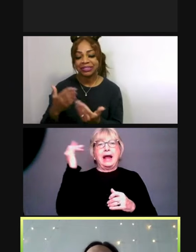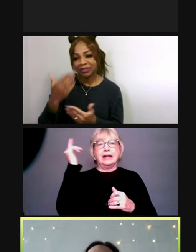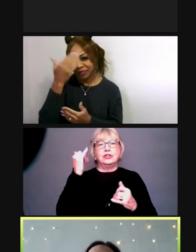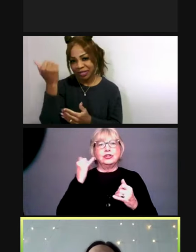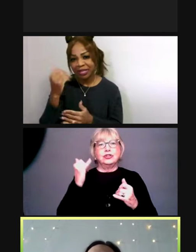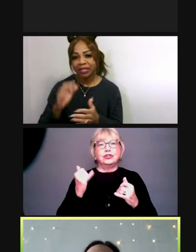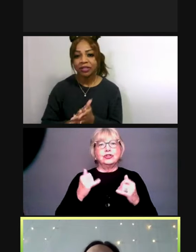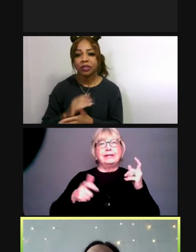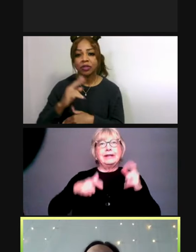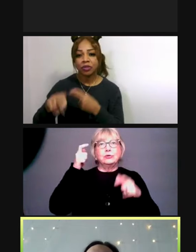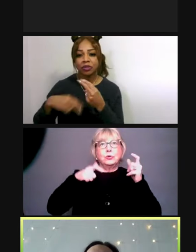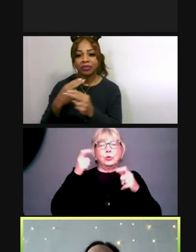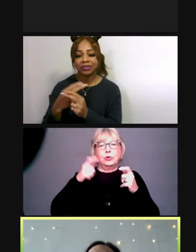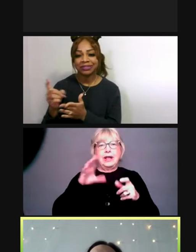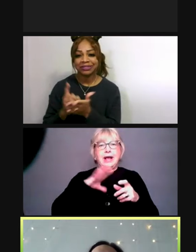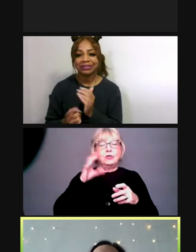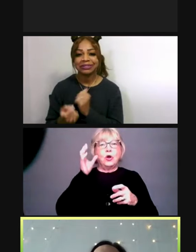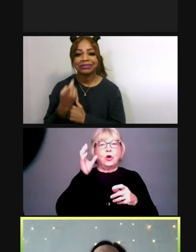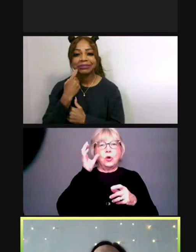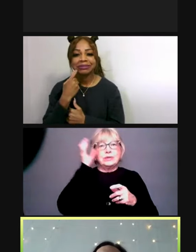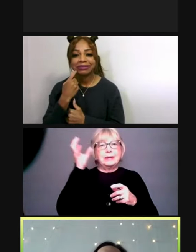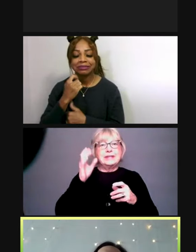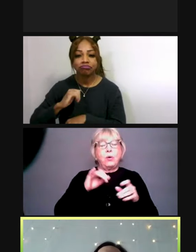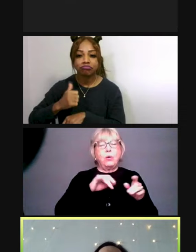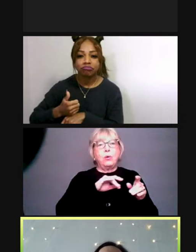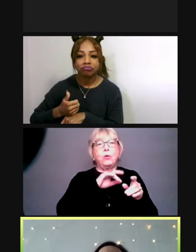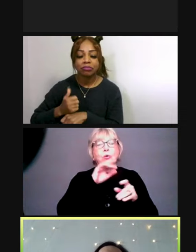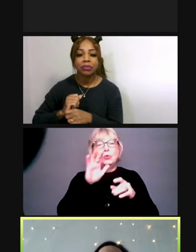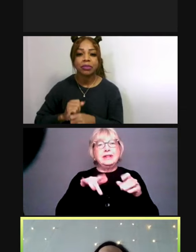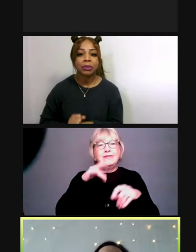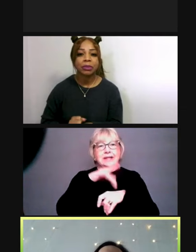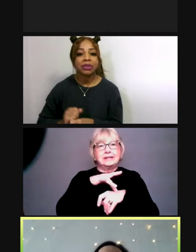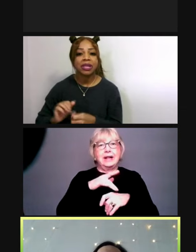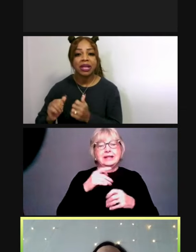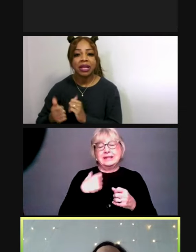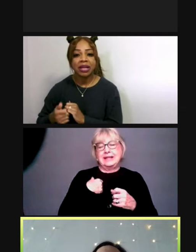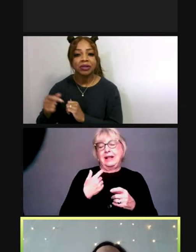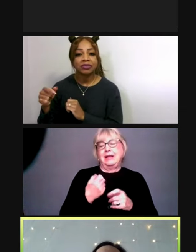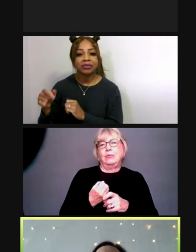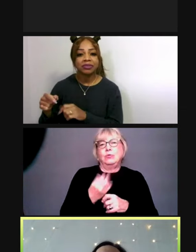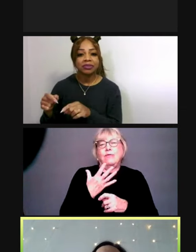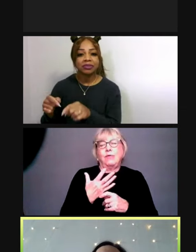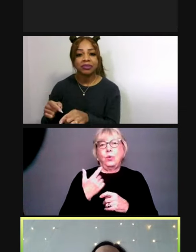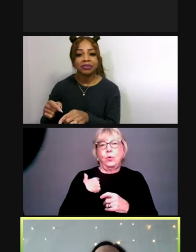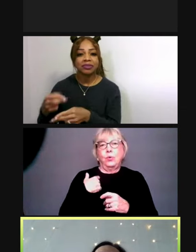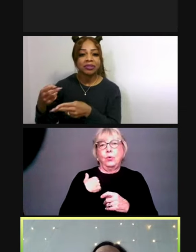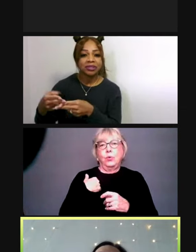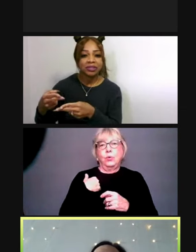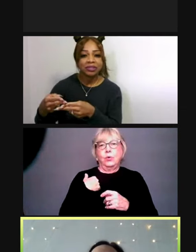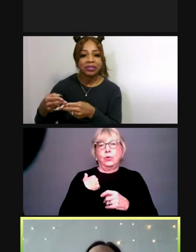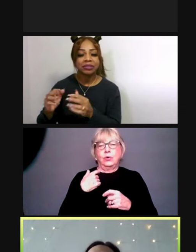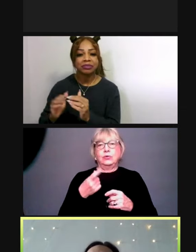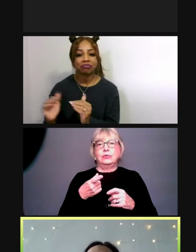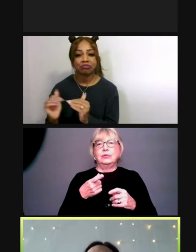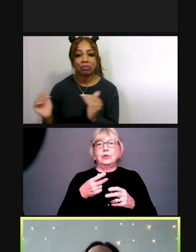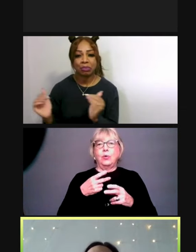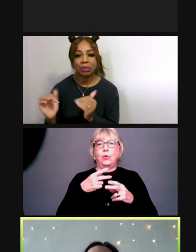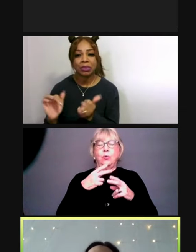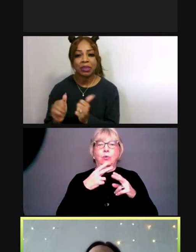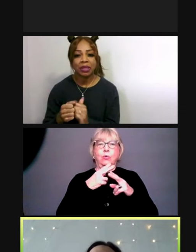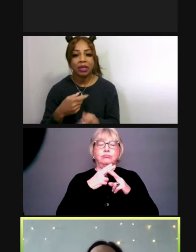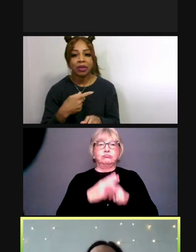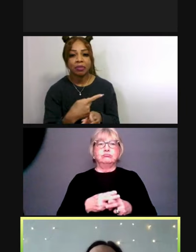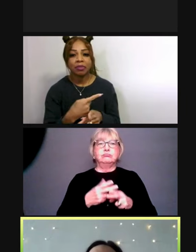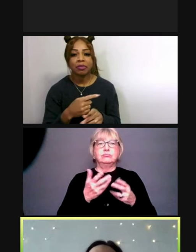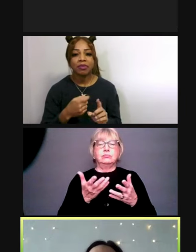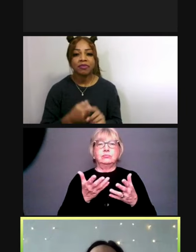que la conception universelle est un discours très récent et que la façon dont ce phénomène est nommé, défini et justifié